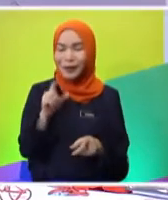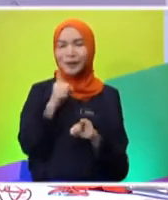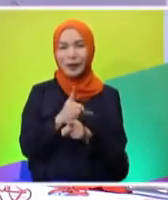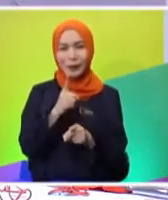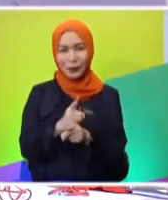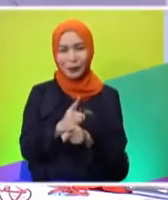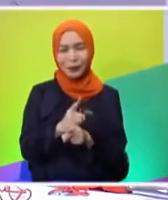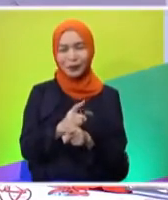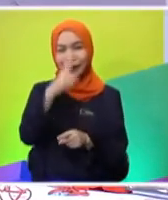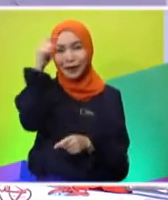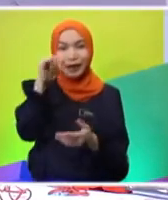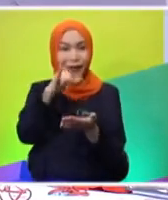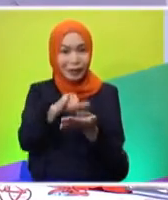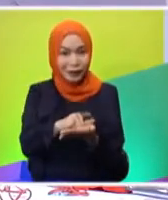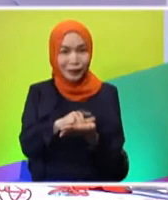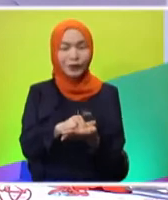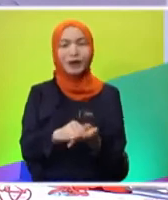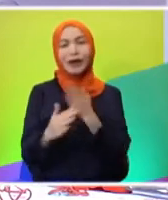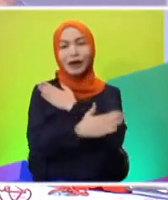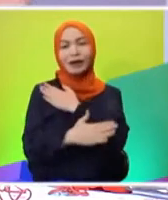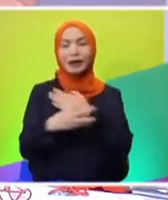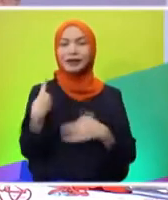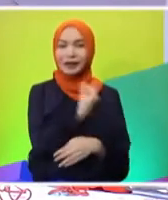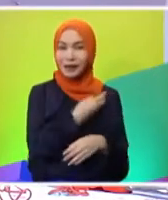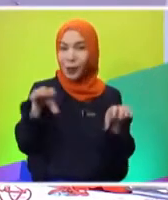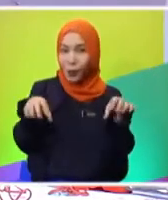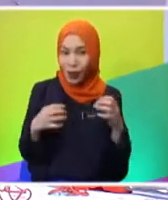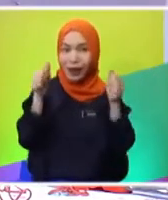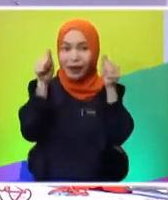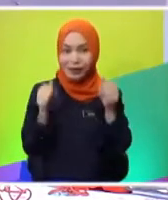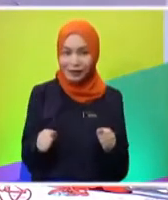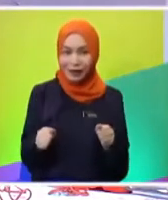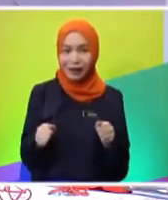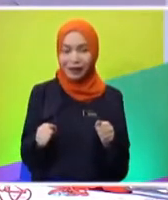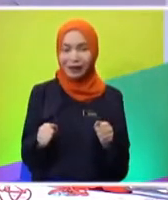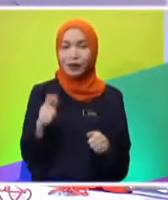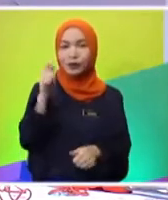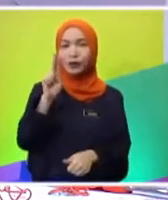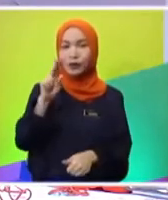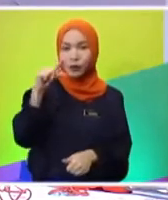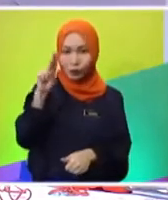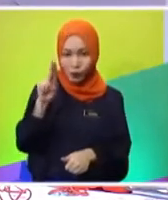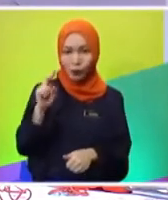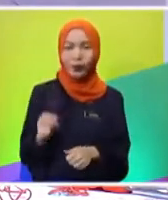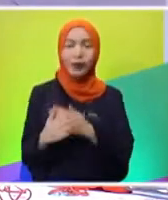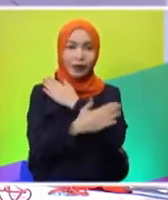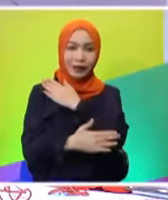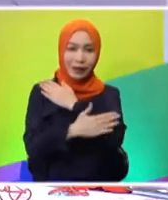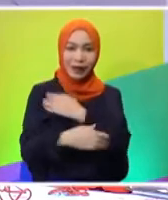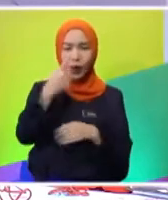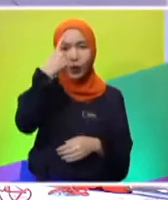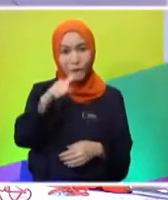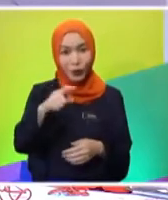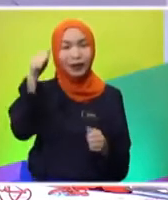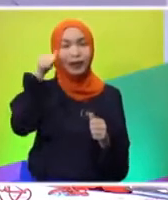memperingati pahlawan kita dalam bentuk tiga dimensi dimensi Hai Houdini macam ditahan atau siput Adidas Reebok pasca pencapaian tapi